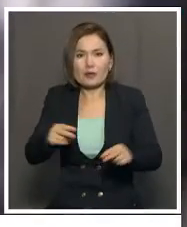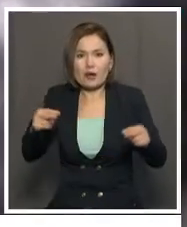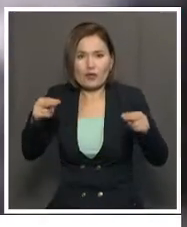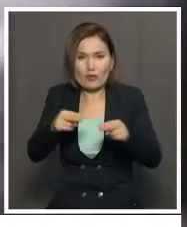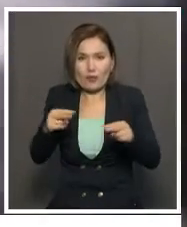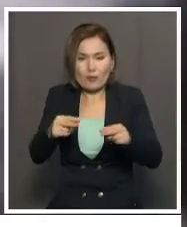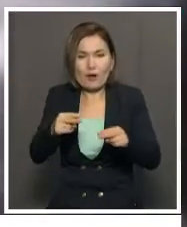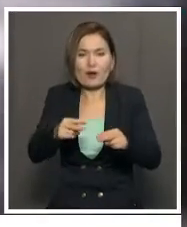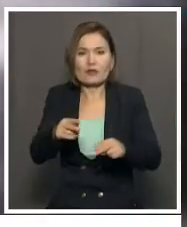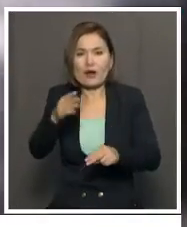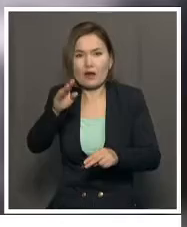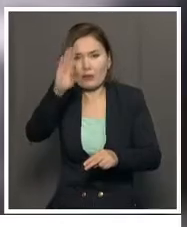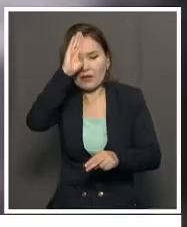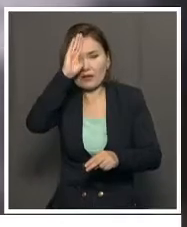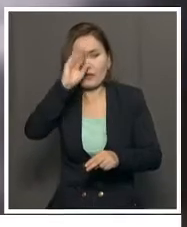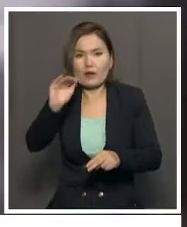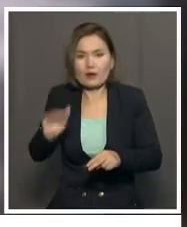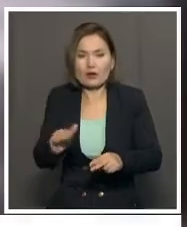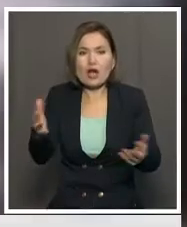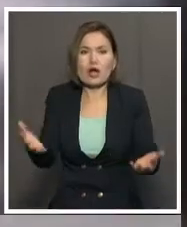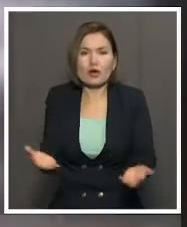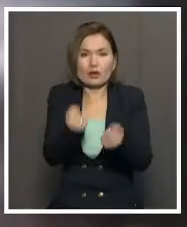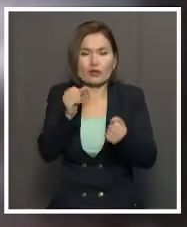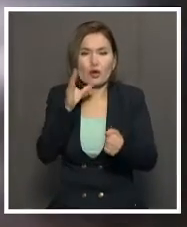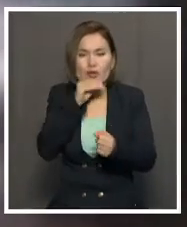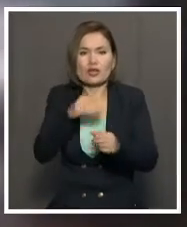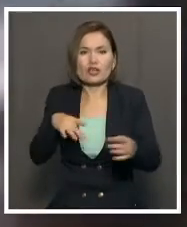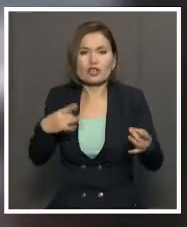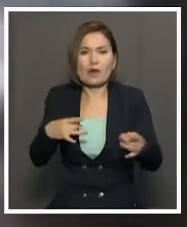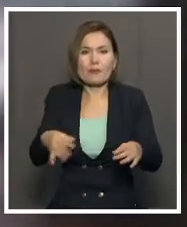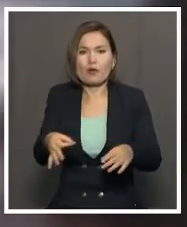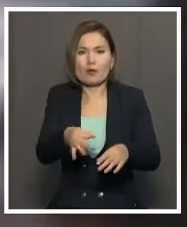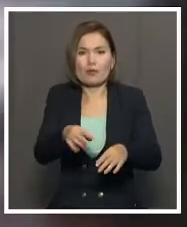үлгерді. Қазір бұл бейне жазба Жамбыл облыстық полиция департаментінде тексеріліп жатыр.